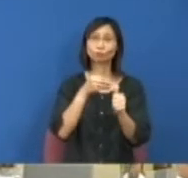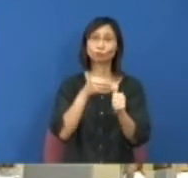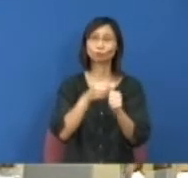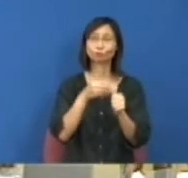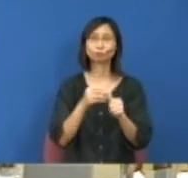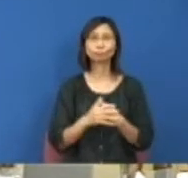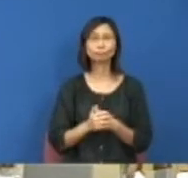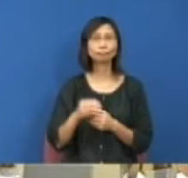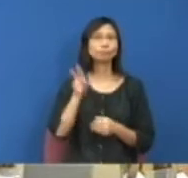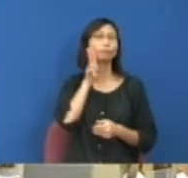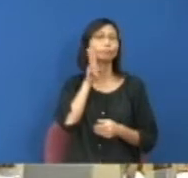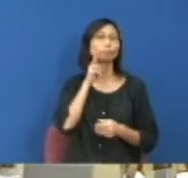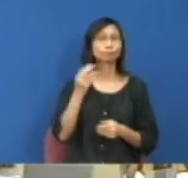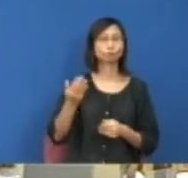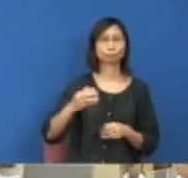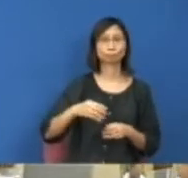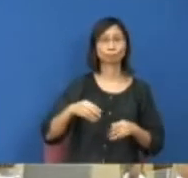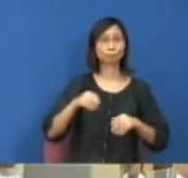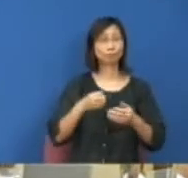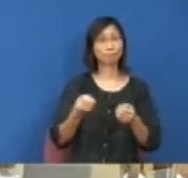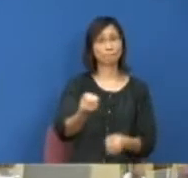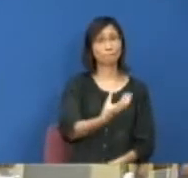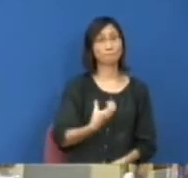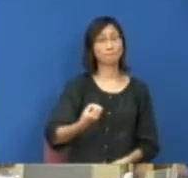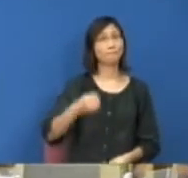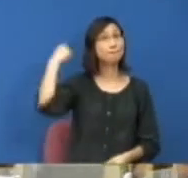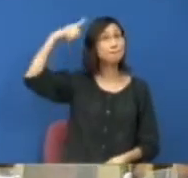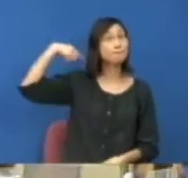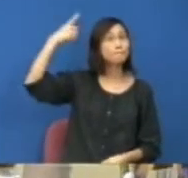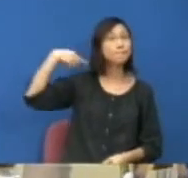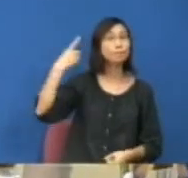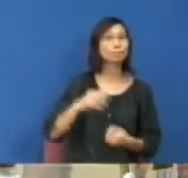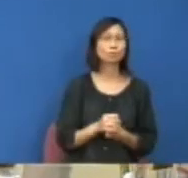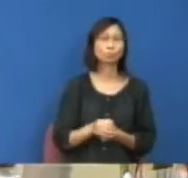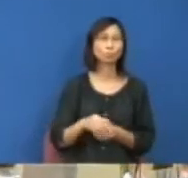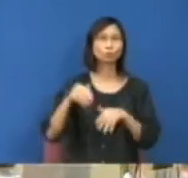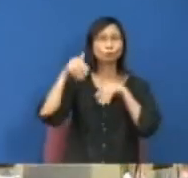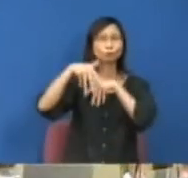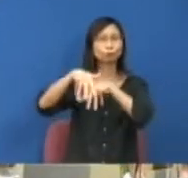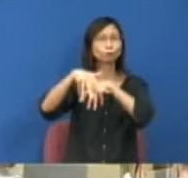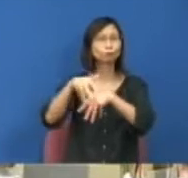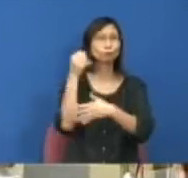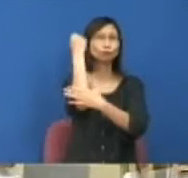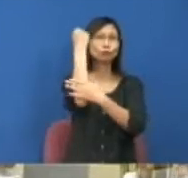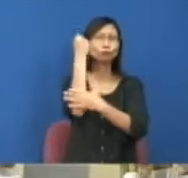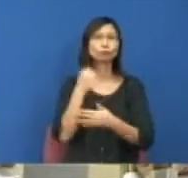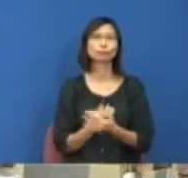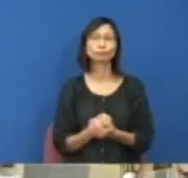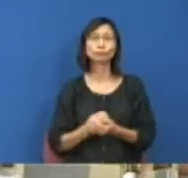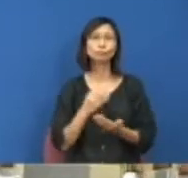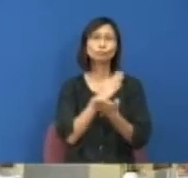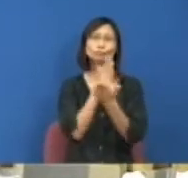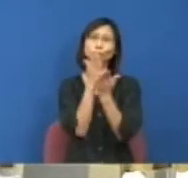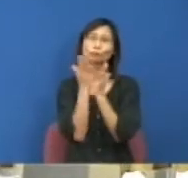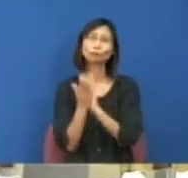同埋歐美外國嘅汽油彈、燃燒彈、木棍、炮仗嘅知識，同社民連